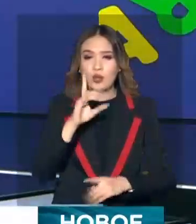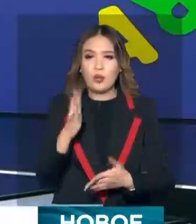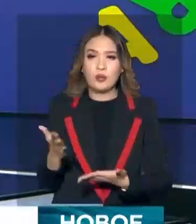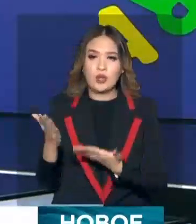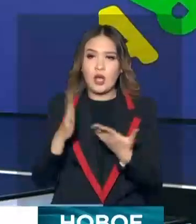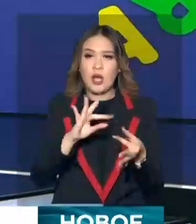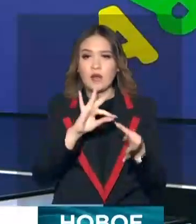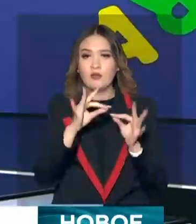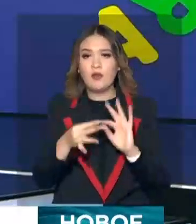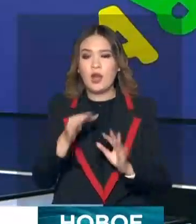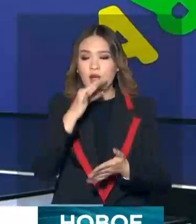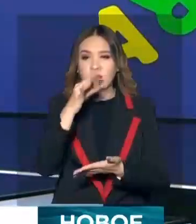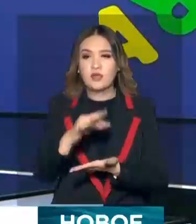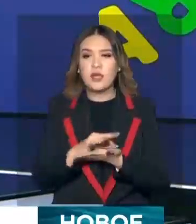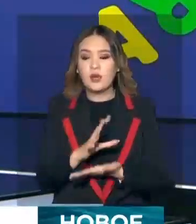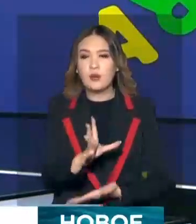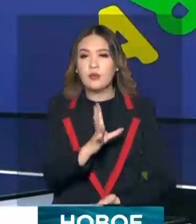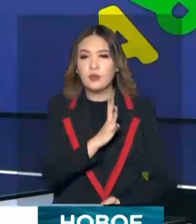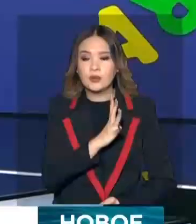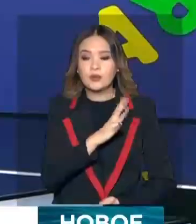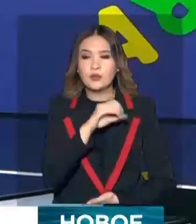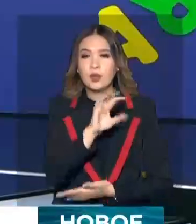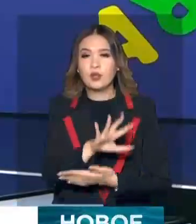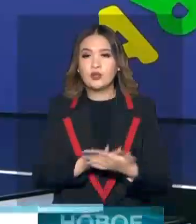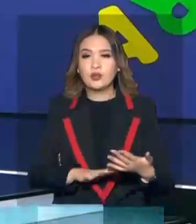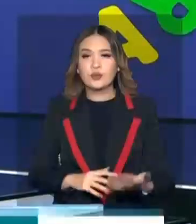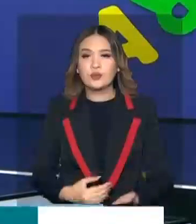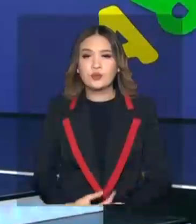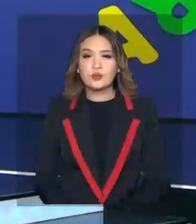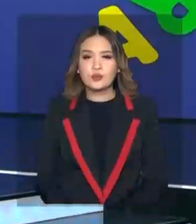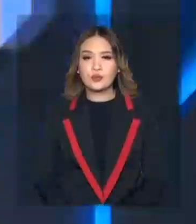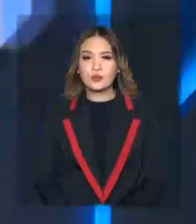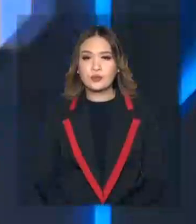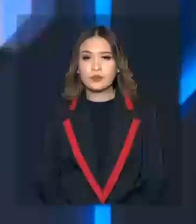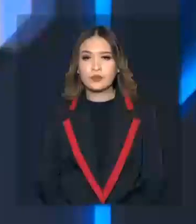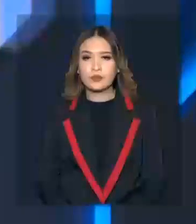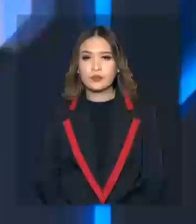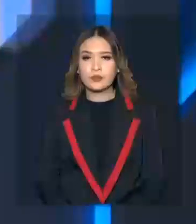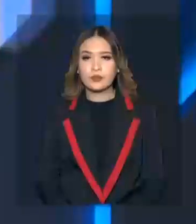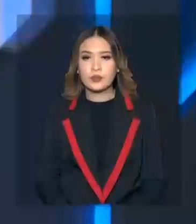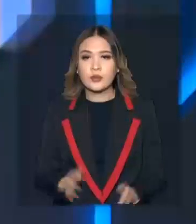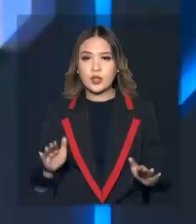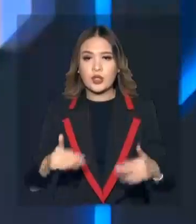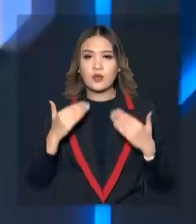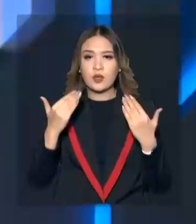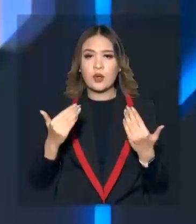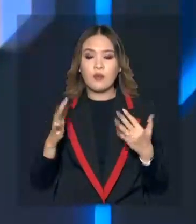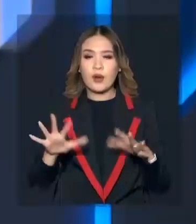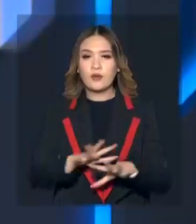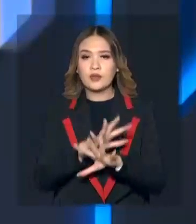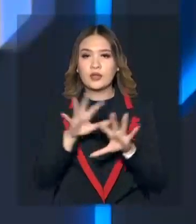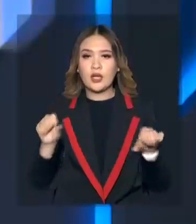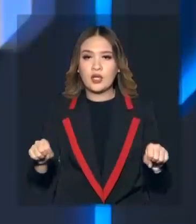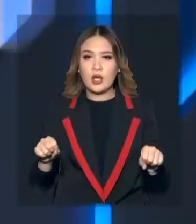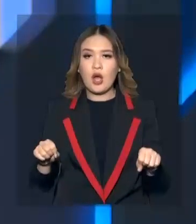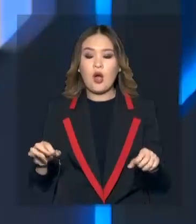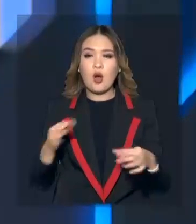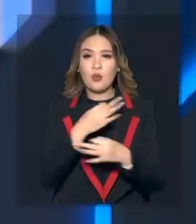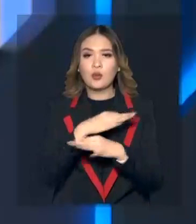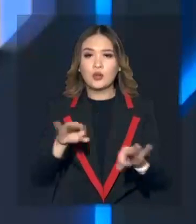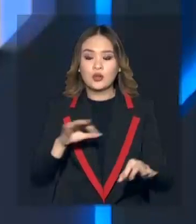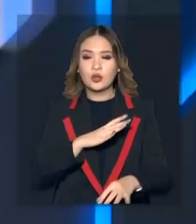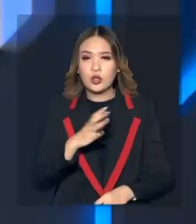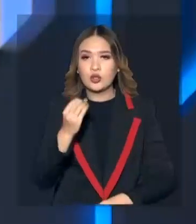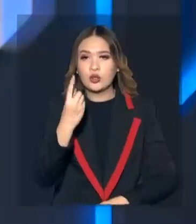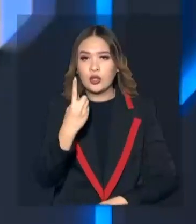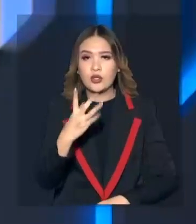подробно ответили на все наши вопросы, а мы продолжим наш эфир. Спасибо. До свидания. И сегодня в правительстве одобрили еще